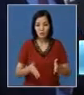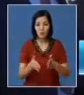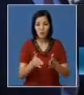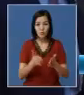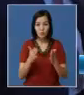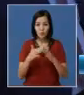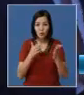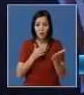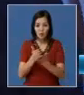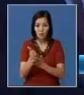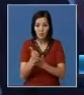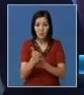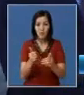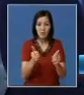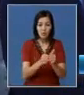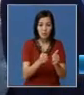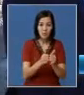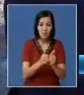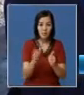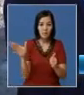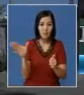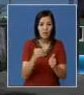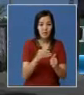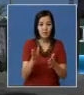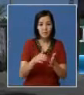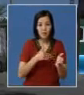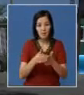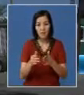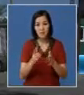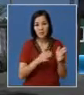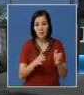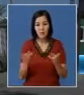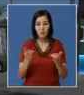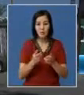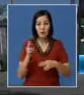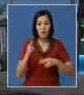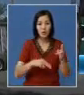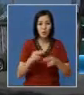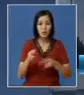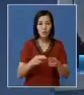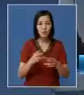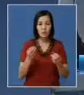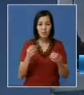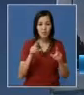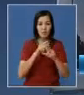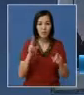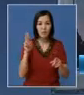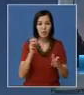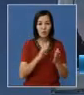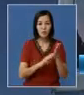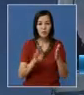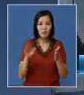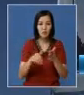мынау үйдің қасына. Вот это все отмостку покрасьте. Талдықорғанда құрылысы қызу жүріп жатқан бір нысан ол 280 орындық